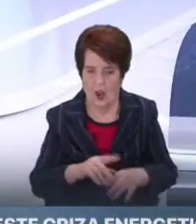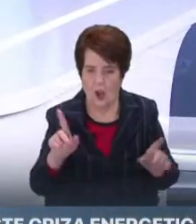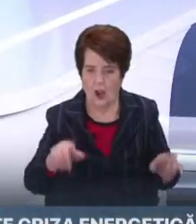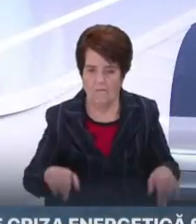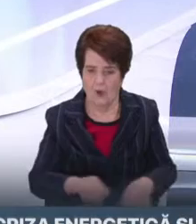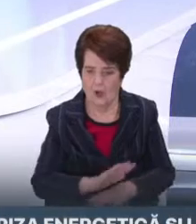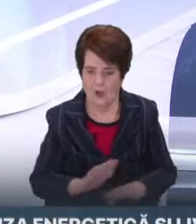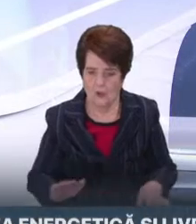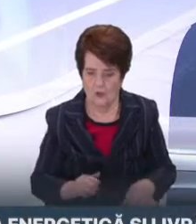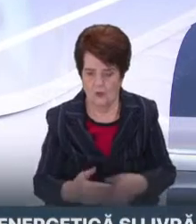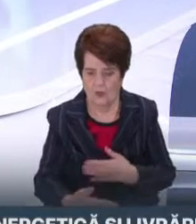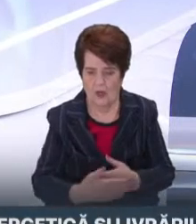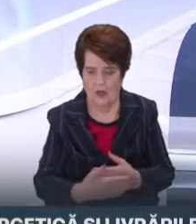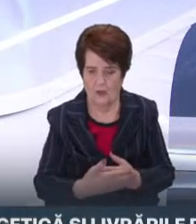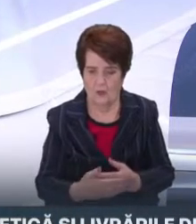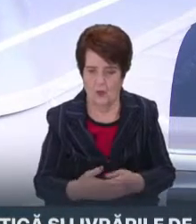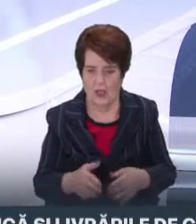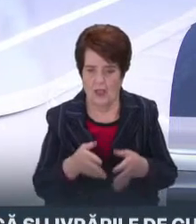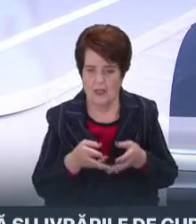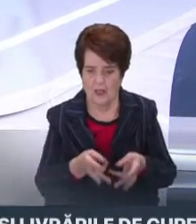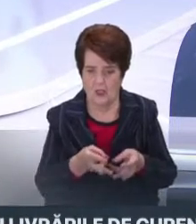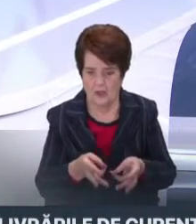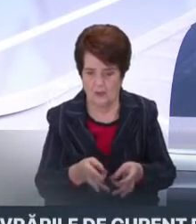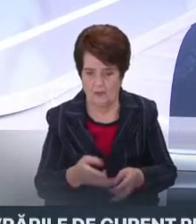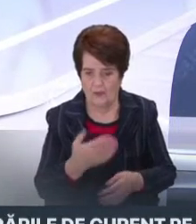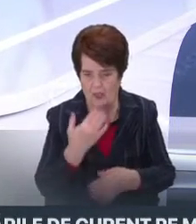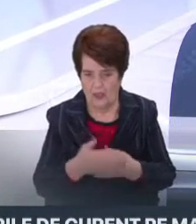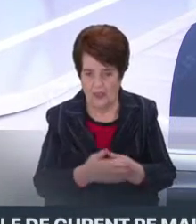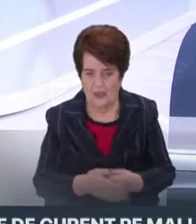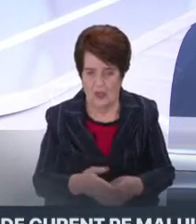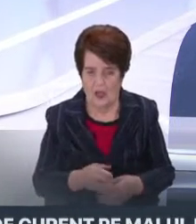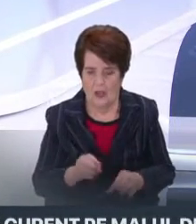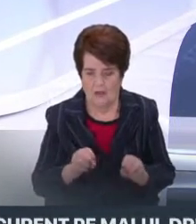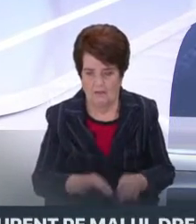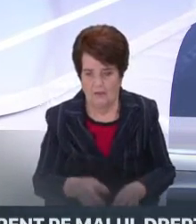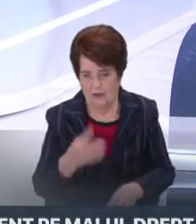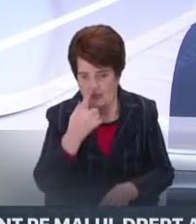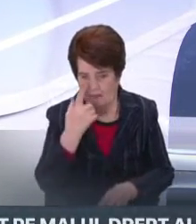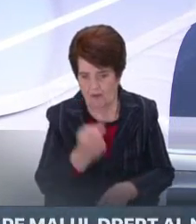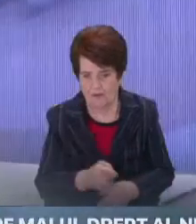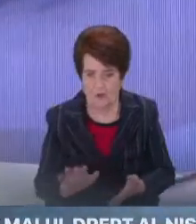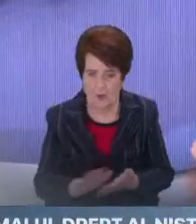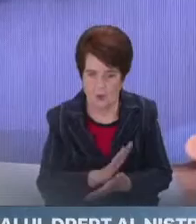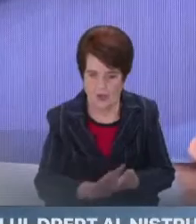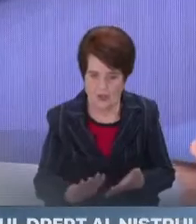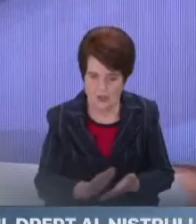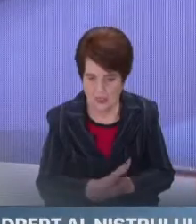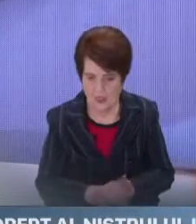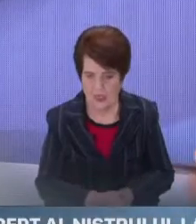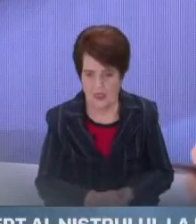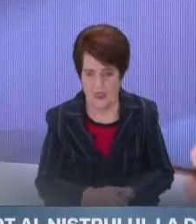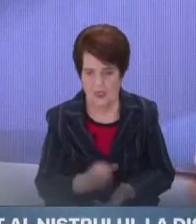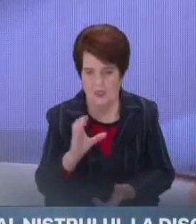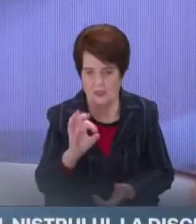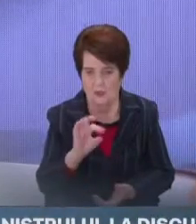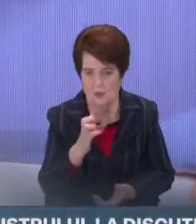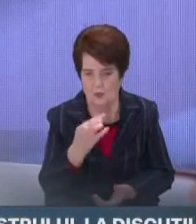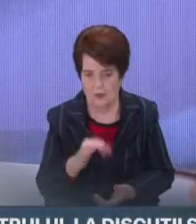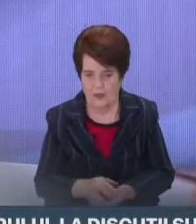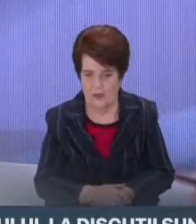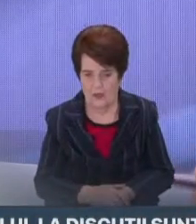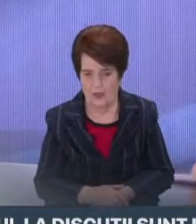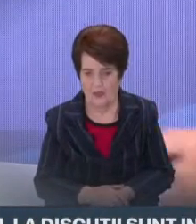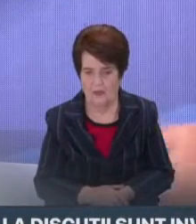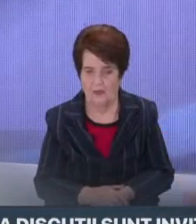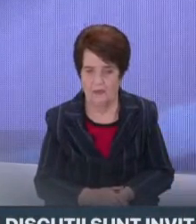acest considerent sunt măsurile de bază care sunt de prevenire. Curățarea sobii de asemenea